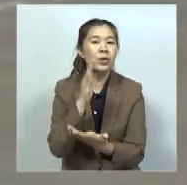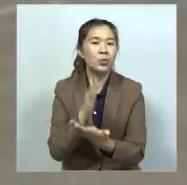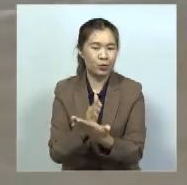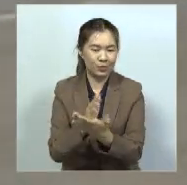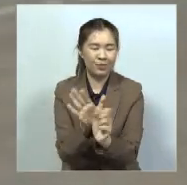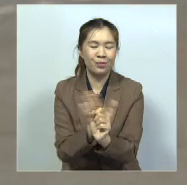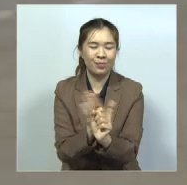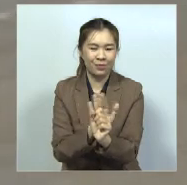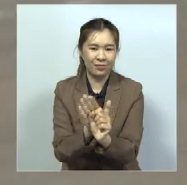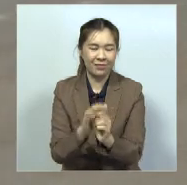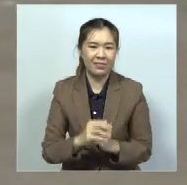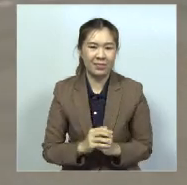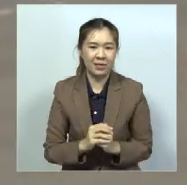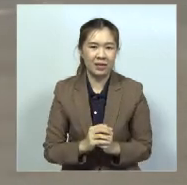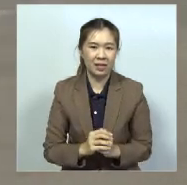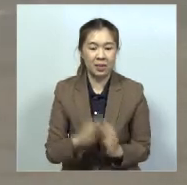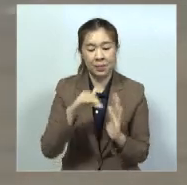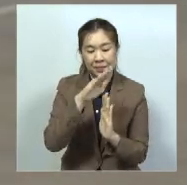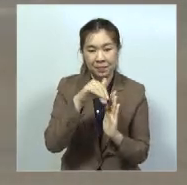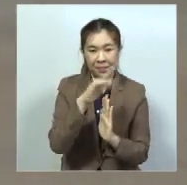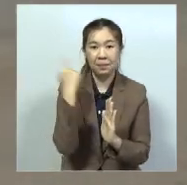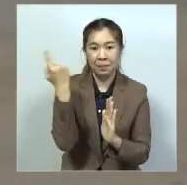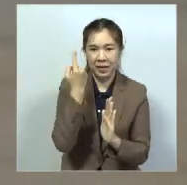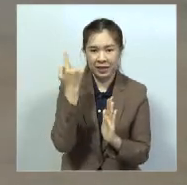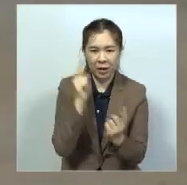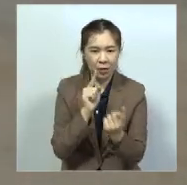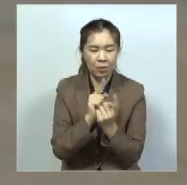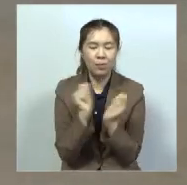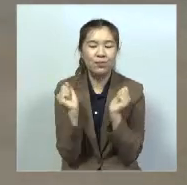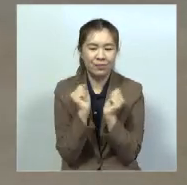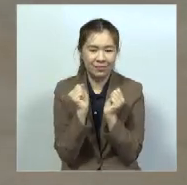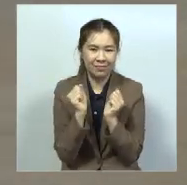ดาห์พอดีนะคะใครที่จะไปเที่ยวภาคเหนือก็จะเจอกับอากาศหนาวเย็นลงอีกนะคะ